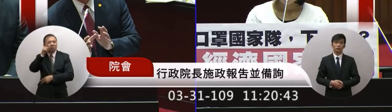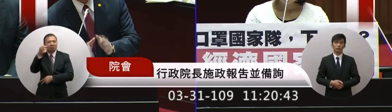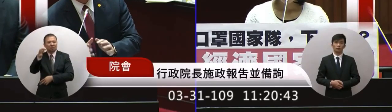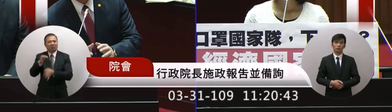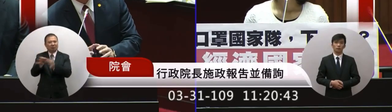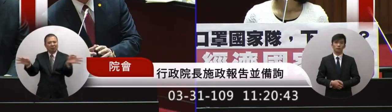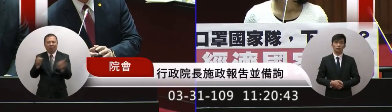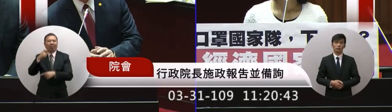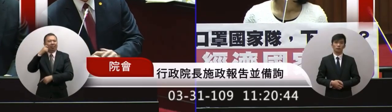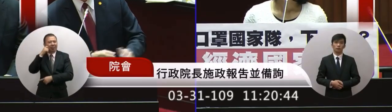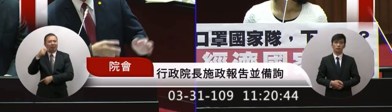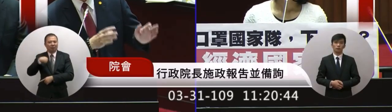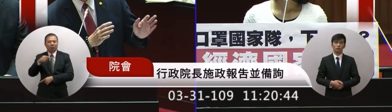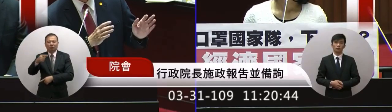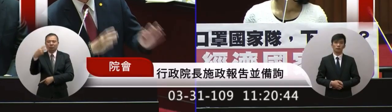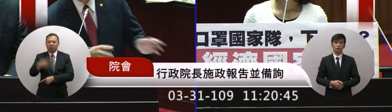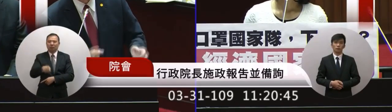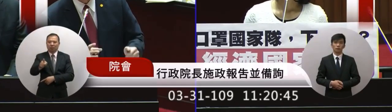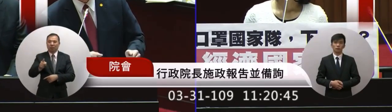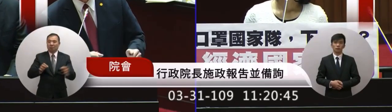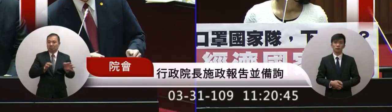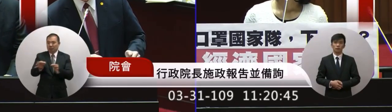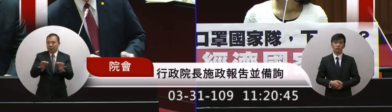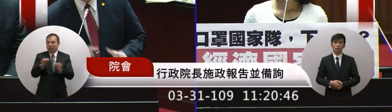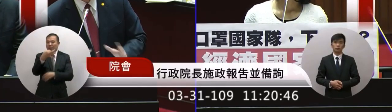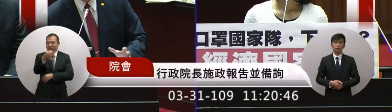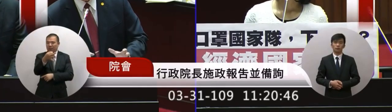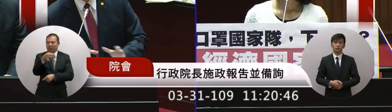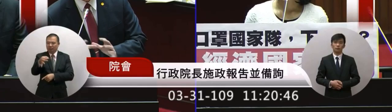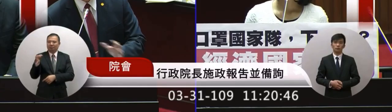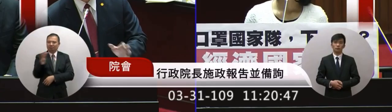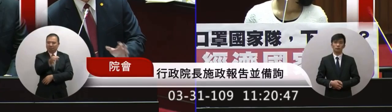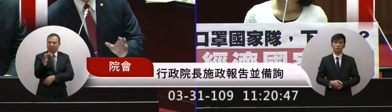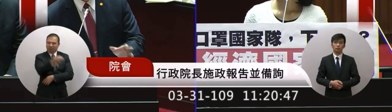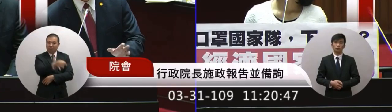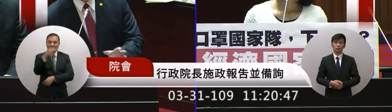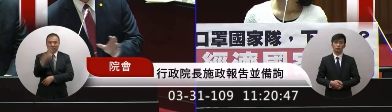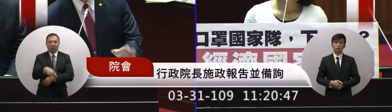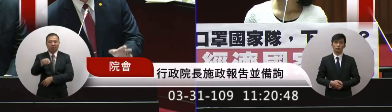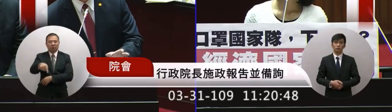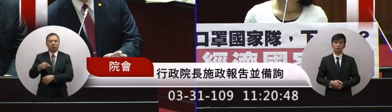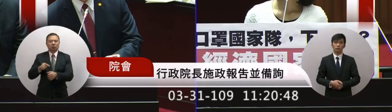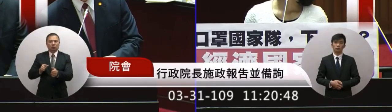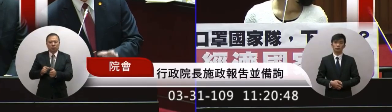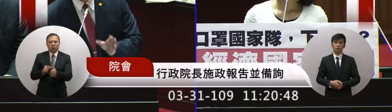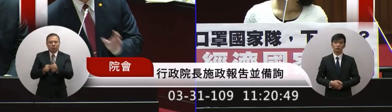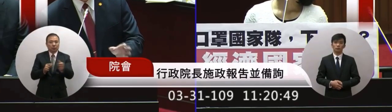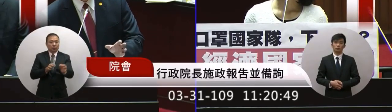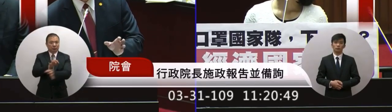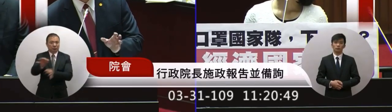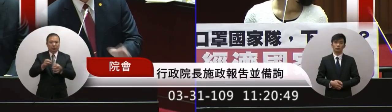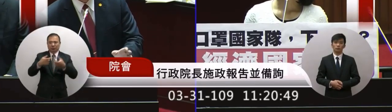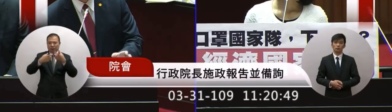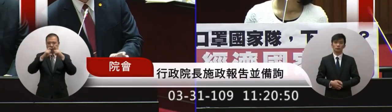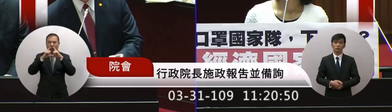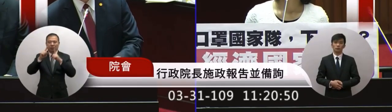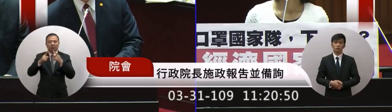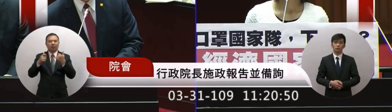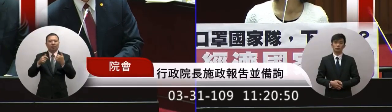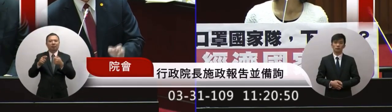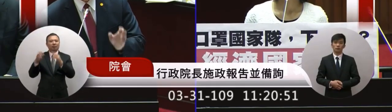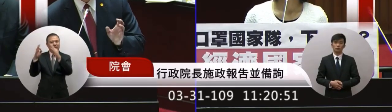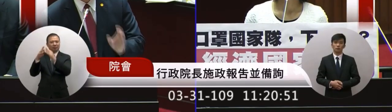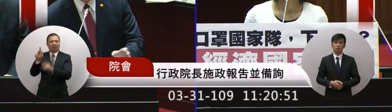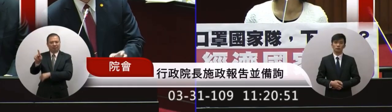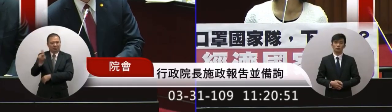运资金来个帮忙。啊，佮刷了振兴贷款，啊，加政府拢会来帮忙，吼、哦，企业主有需求的，